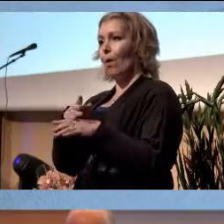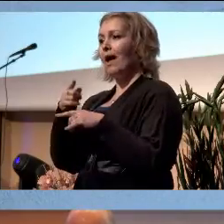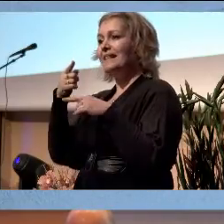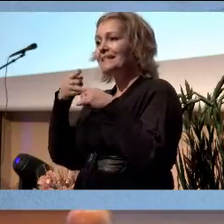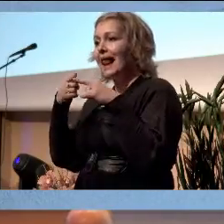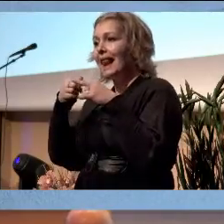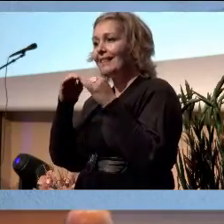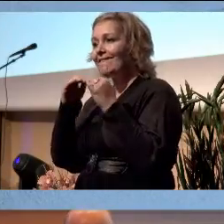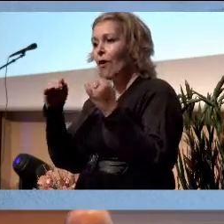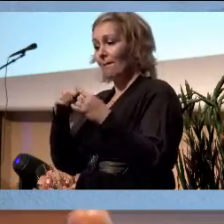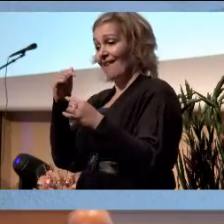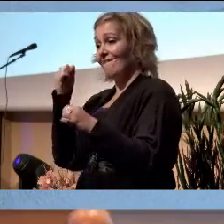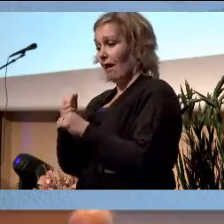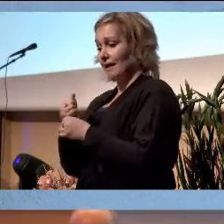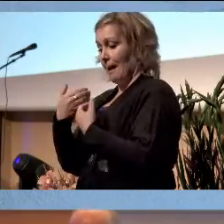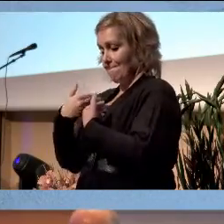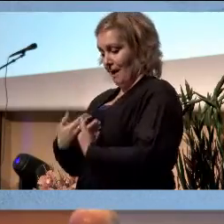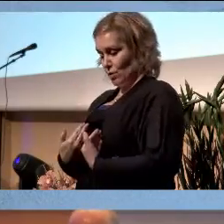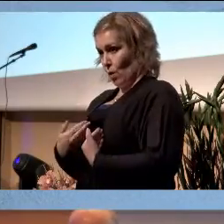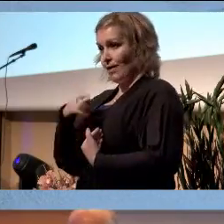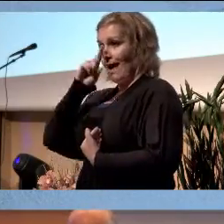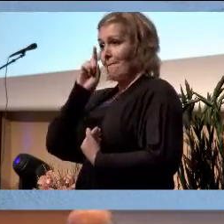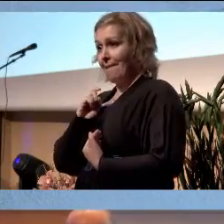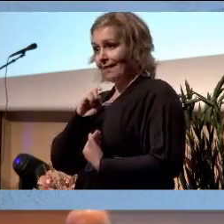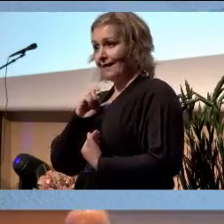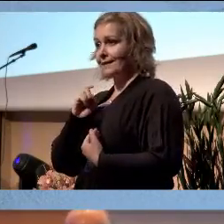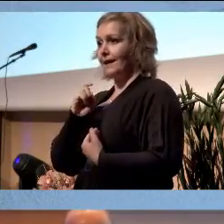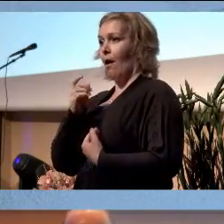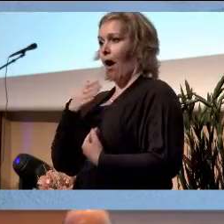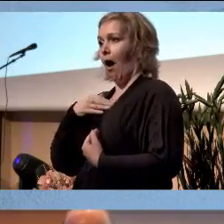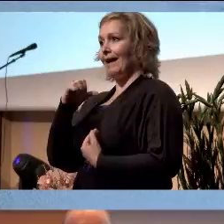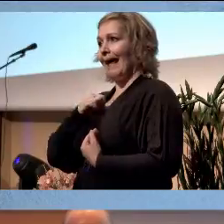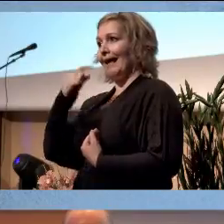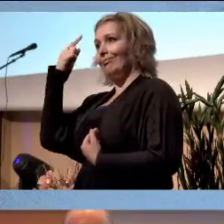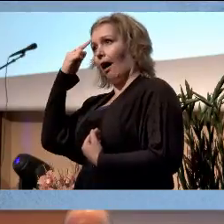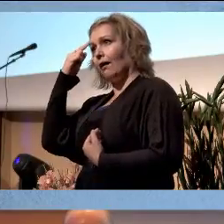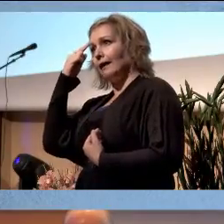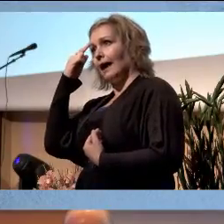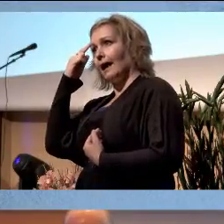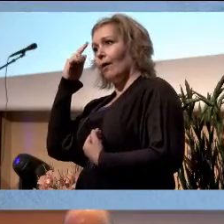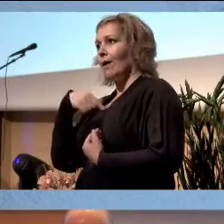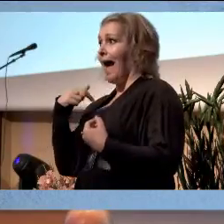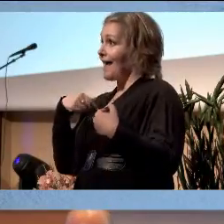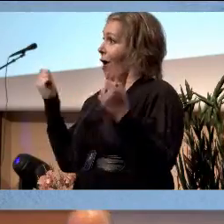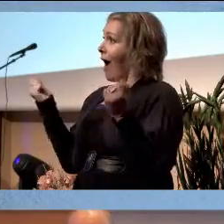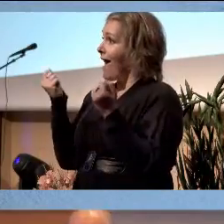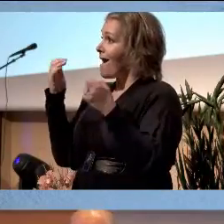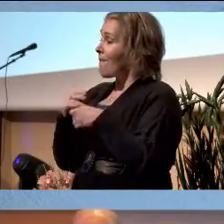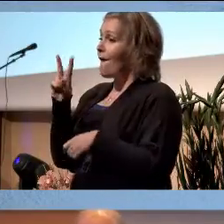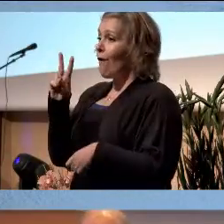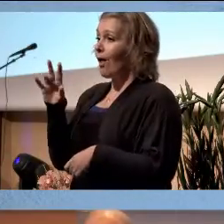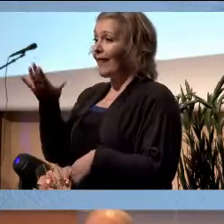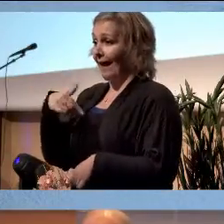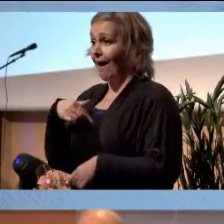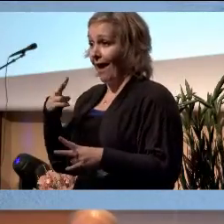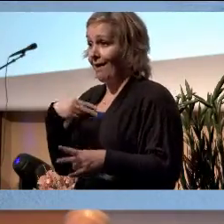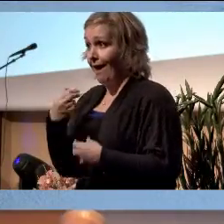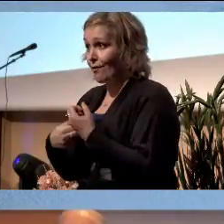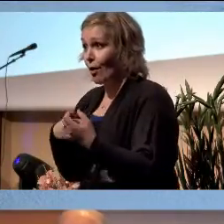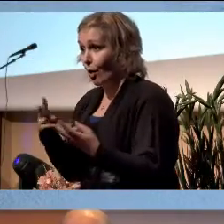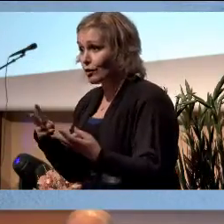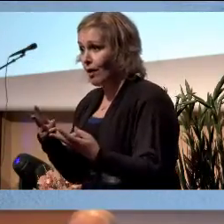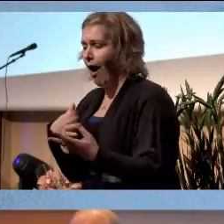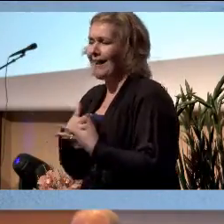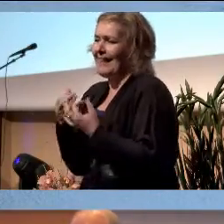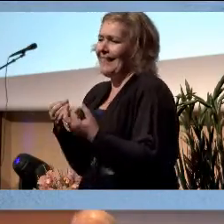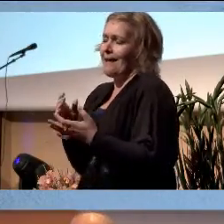cellenivå. Men jeg er jo faktisk en person, et menneske, og har egne tanker og heier på Vålerenga, gjør jeg altså. Ikke det at de har noe med